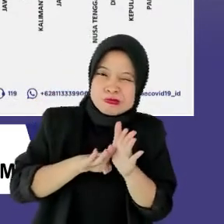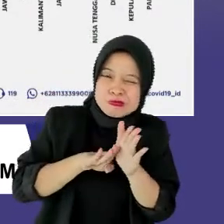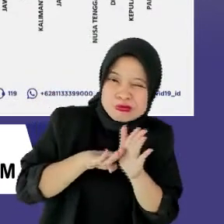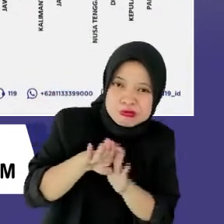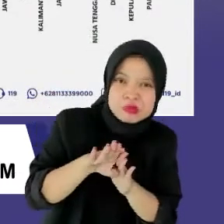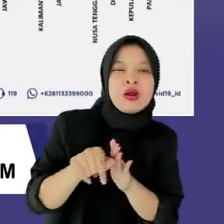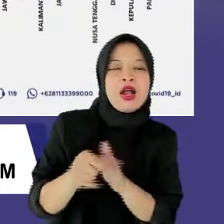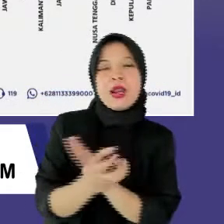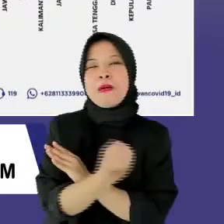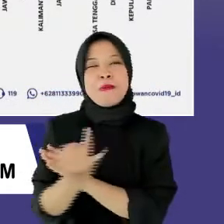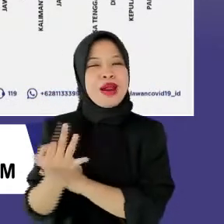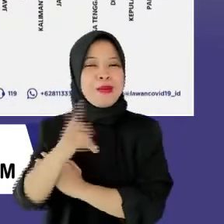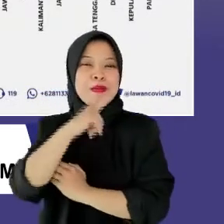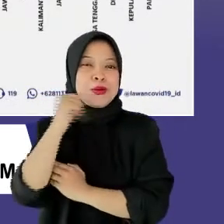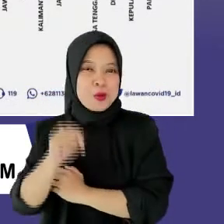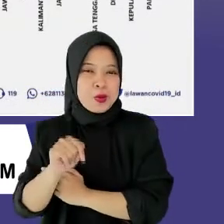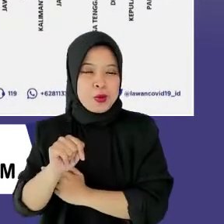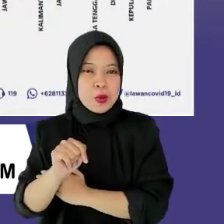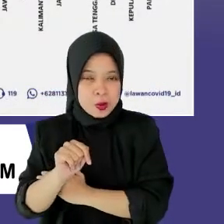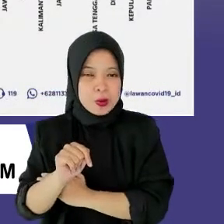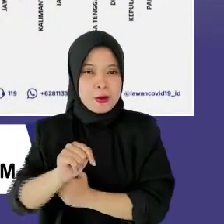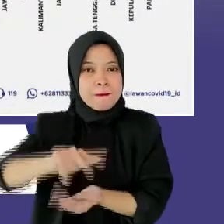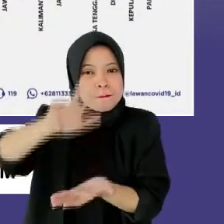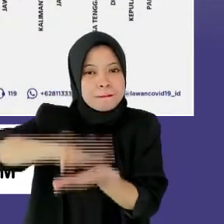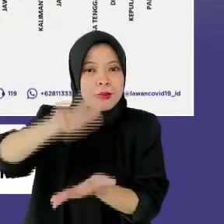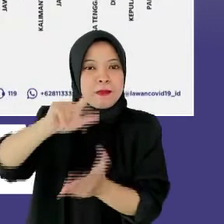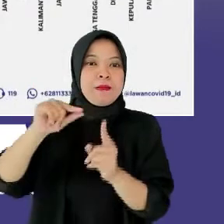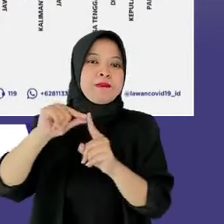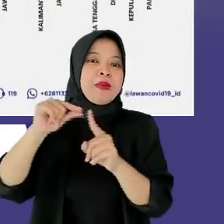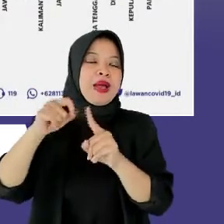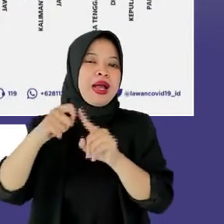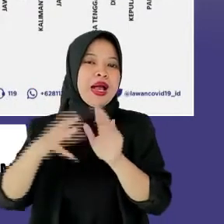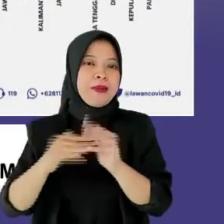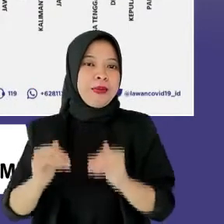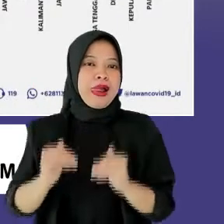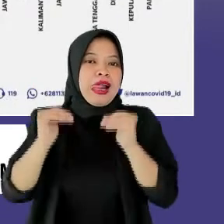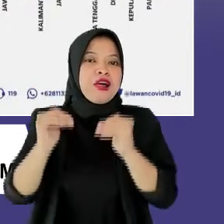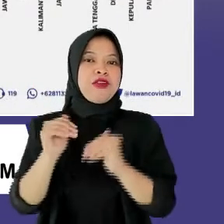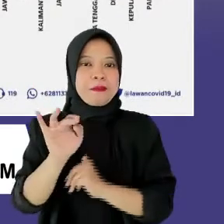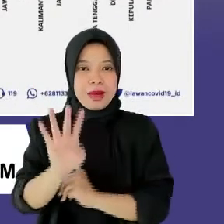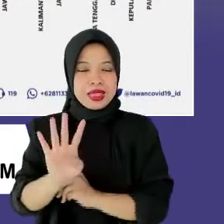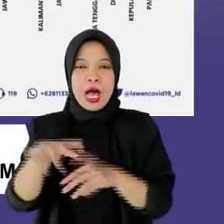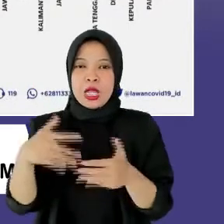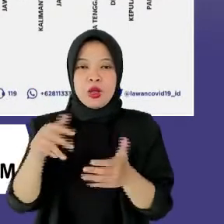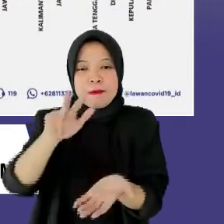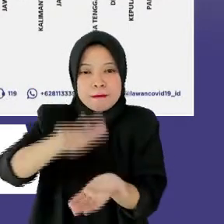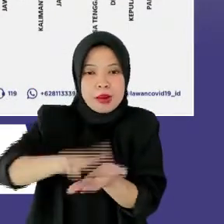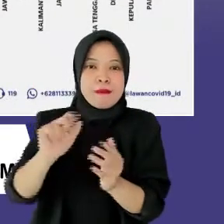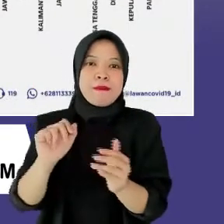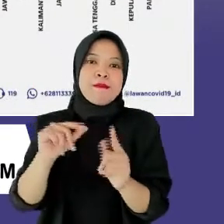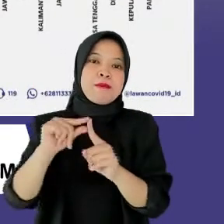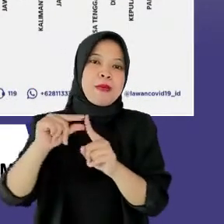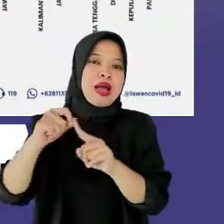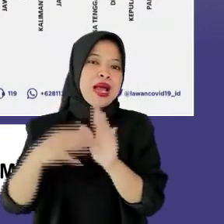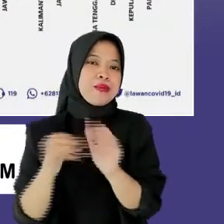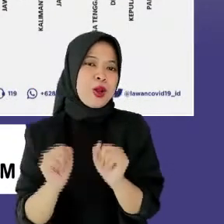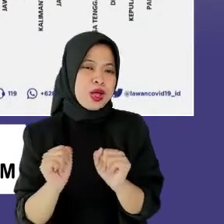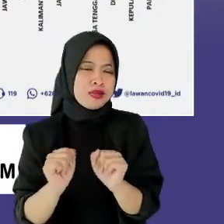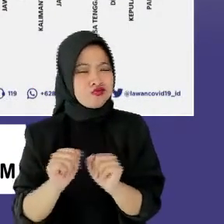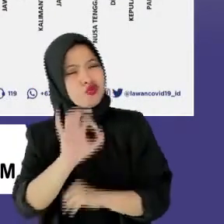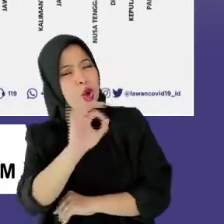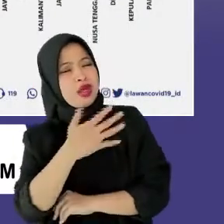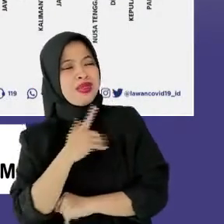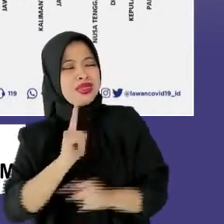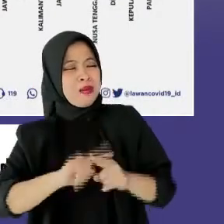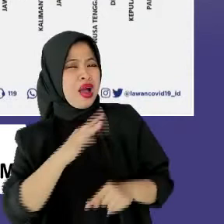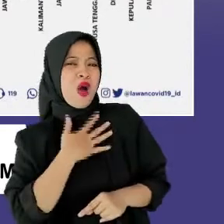terjadi dalam beberapa pekan terakhir pasca penerapan PPKM level 4 atau PPKM darurat. Tapi kok saya agak